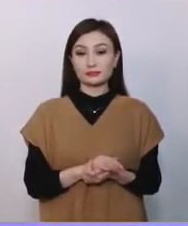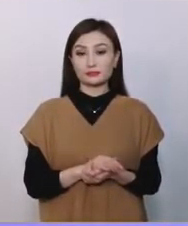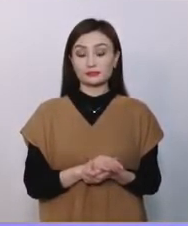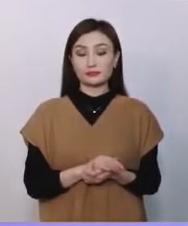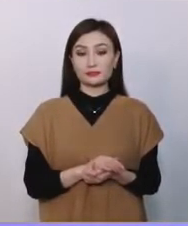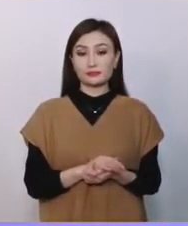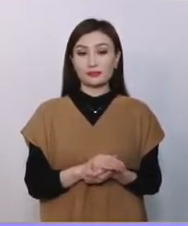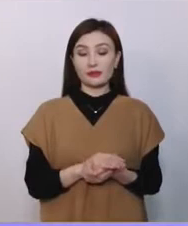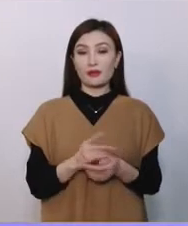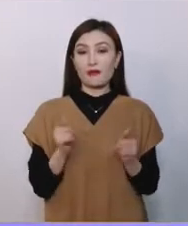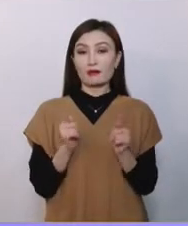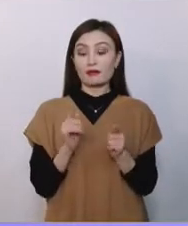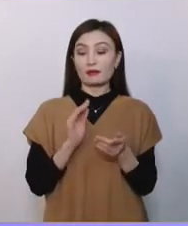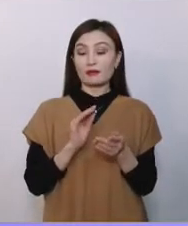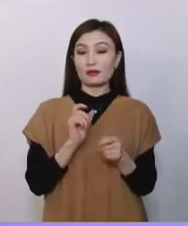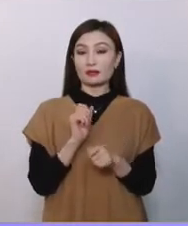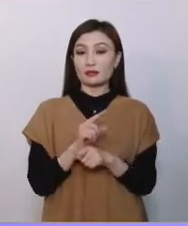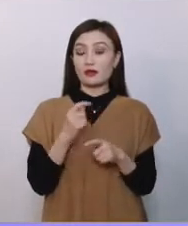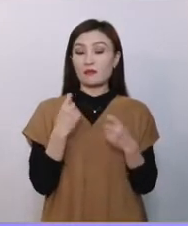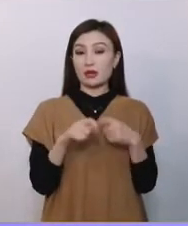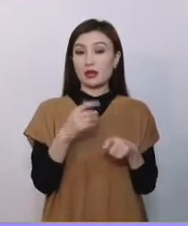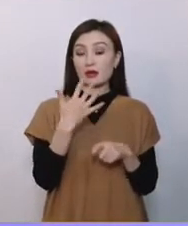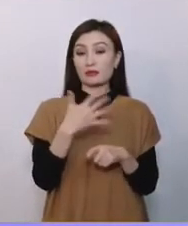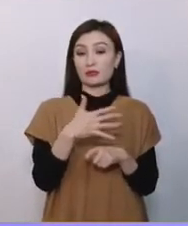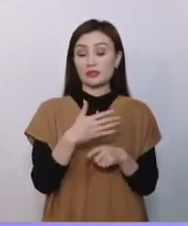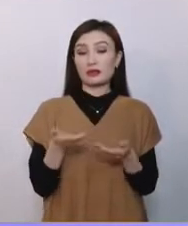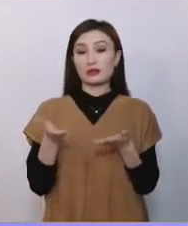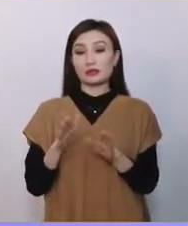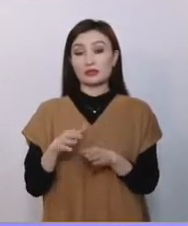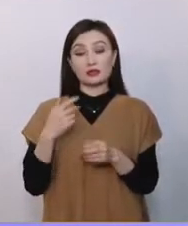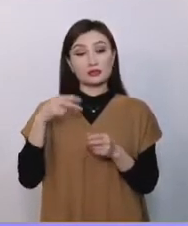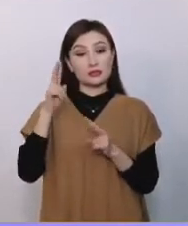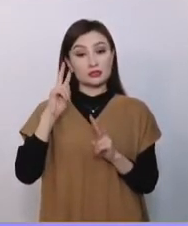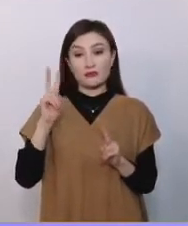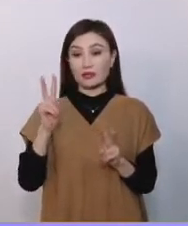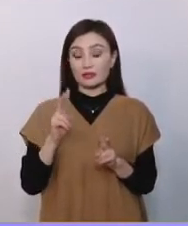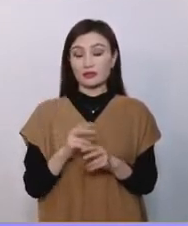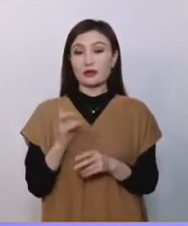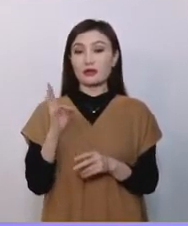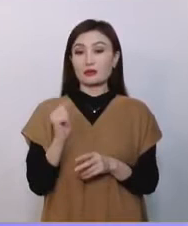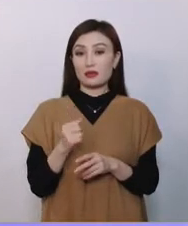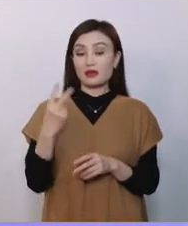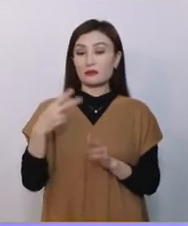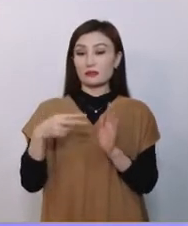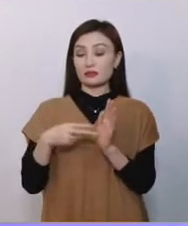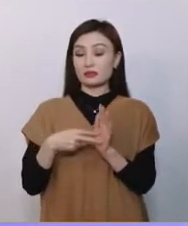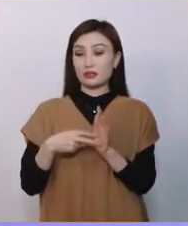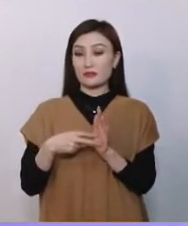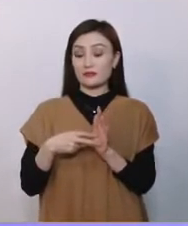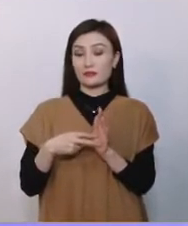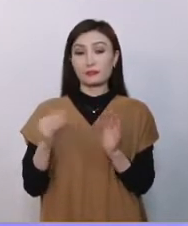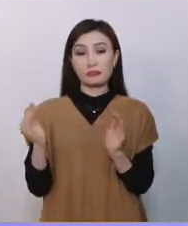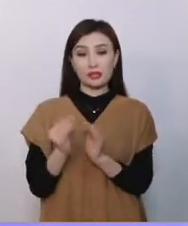перед вами краткая запись продали 50 тетрадь и осталось неизвестно на 27 тетради